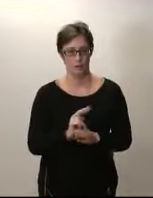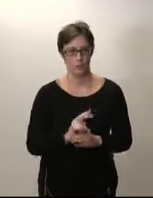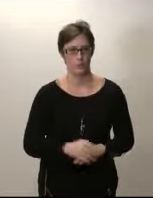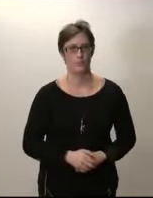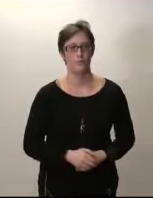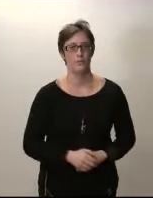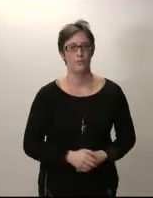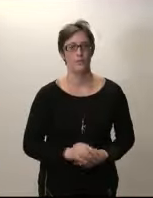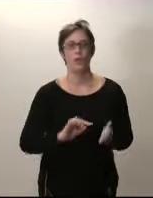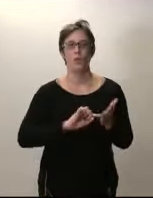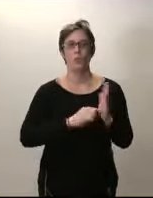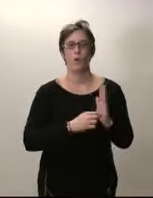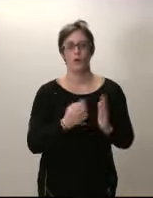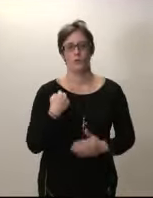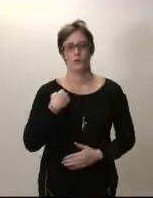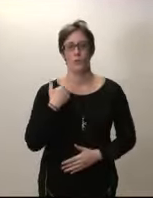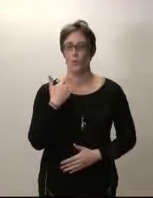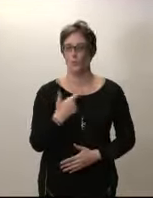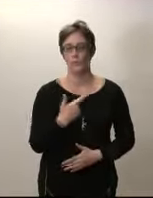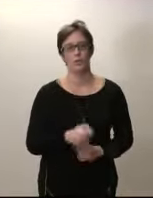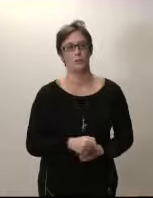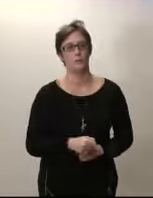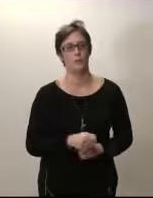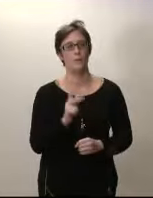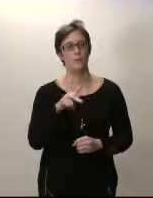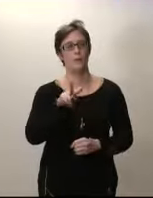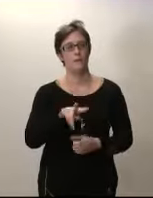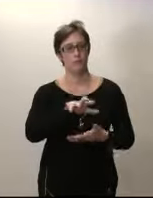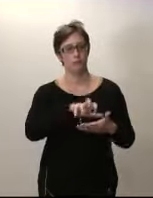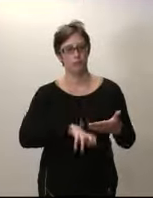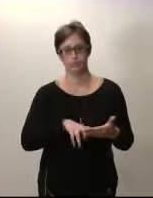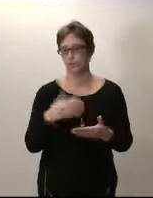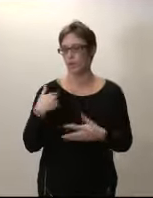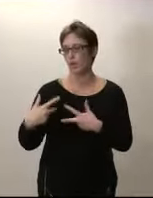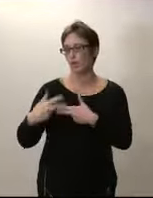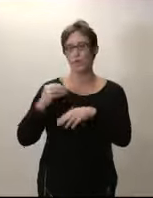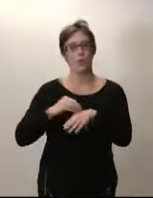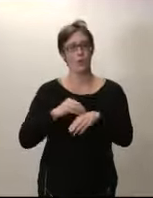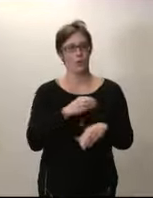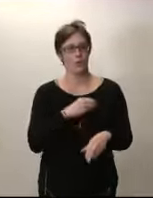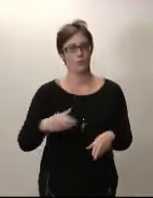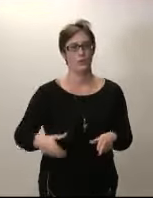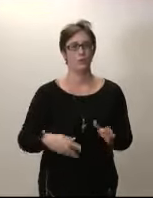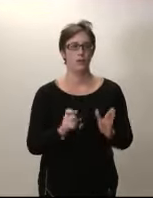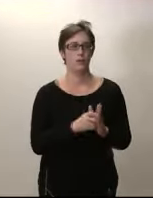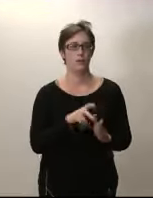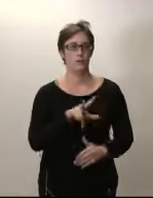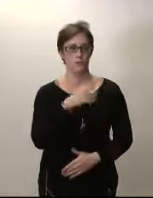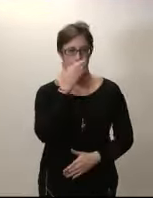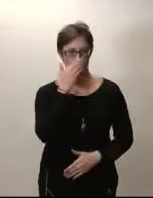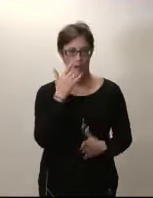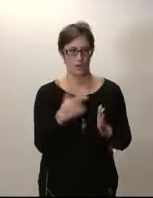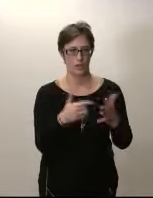Point numéro 2. Approbation du procès verbal de la séance du Conseil municipal du 3